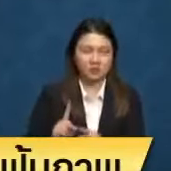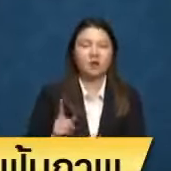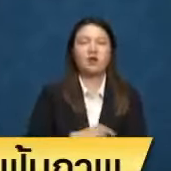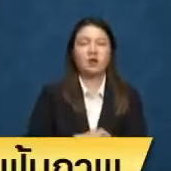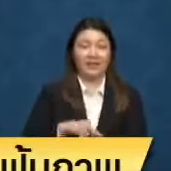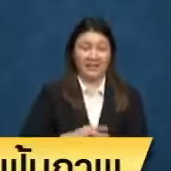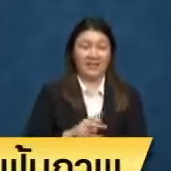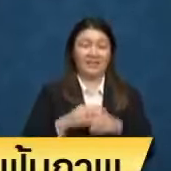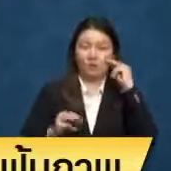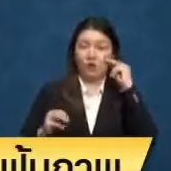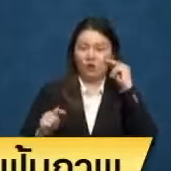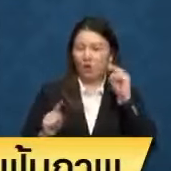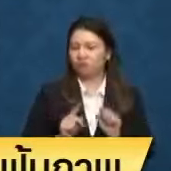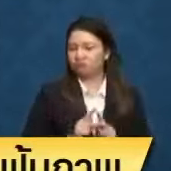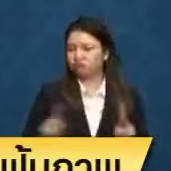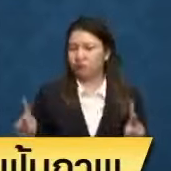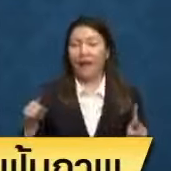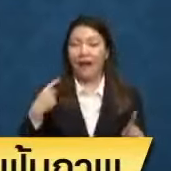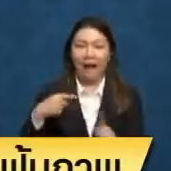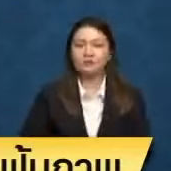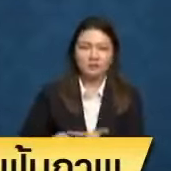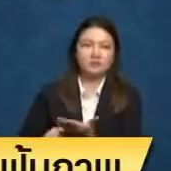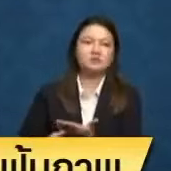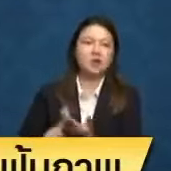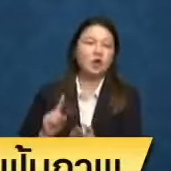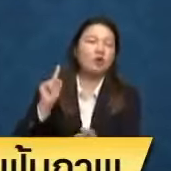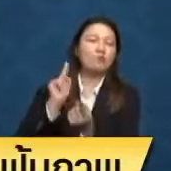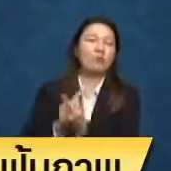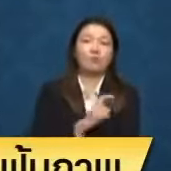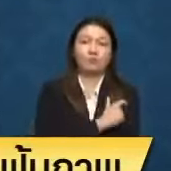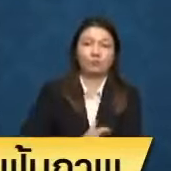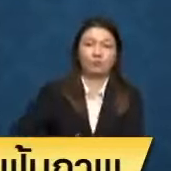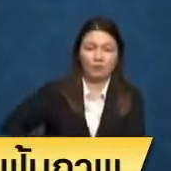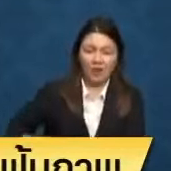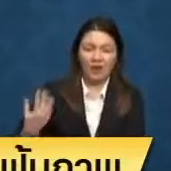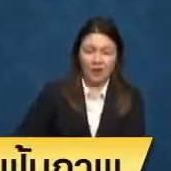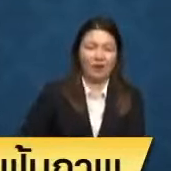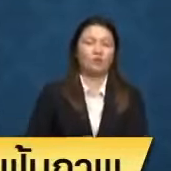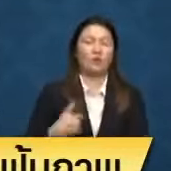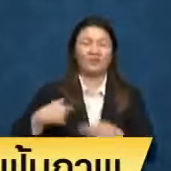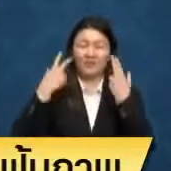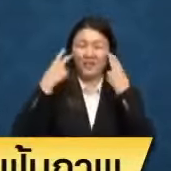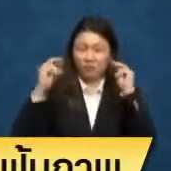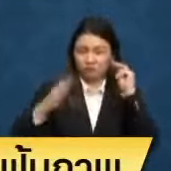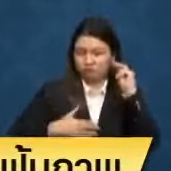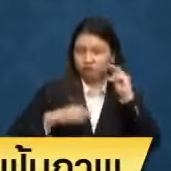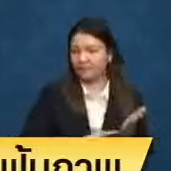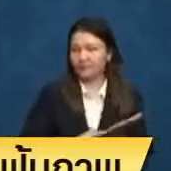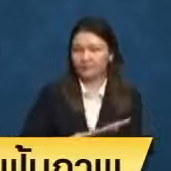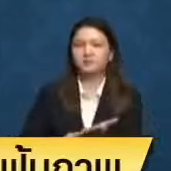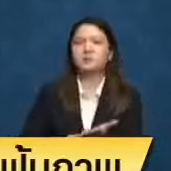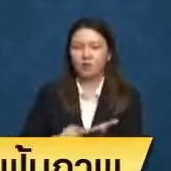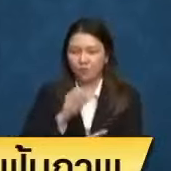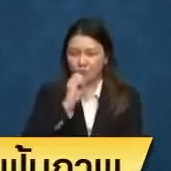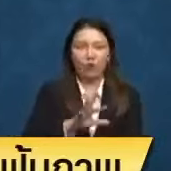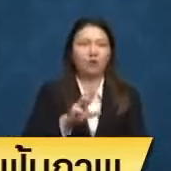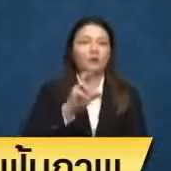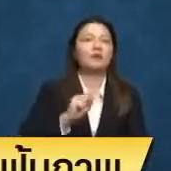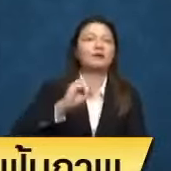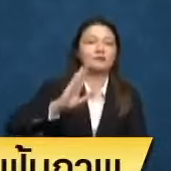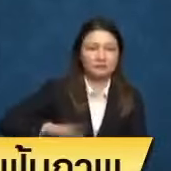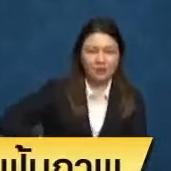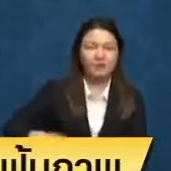นเนี่ยแน่นอนเงินหมุนเร็ว ค่ะ แต่ถ้าเอาไปทำแบบโครงการคนละครึ่ง ค่ะ เงินมันจะสองเท่านะ